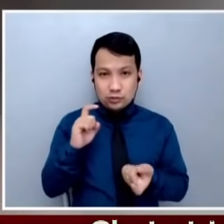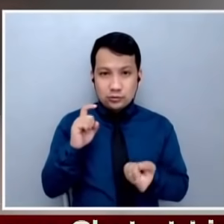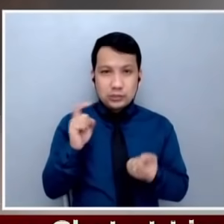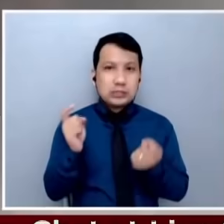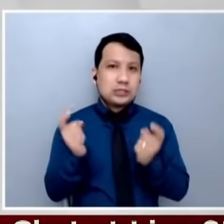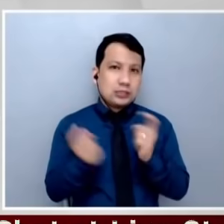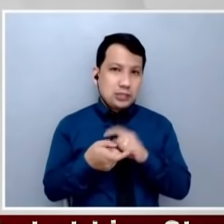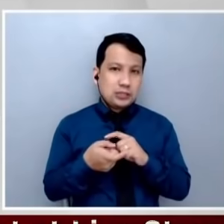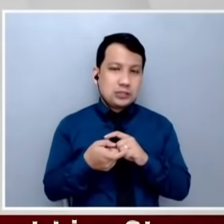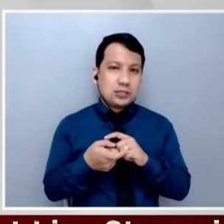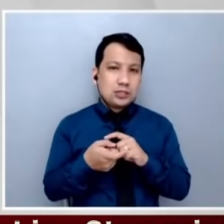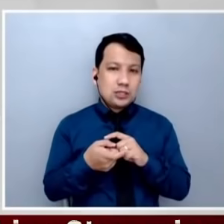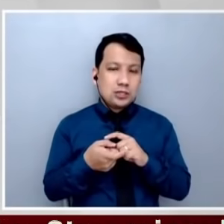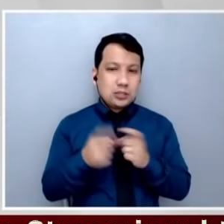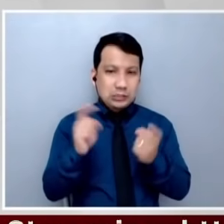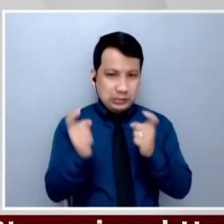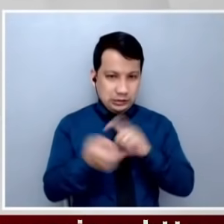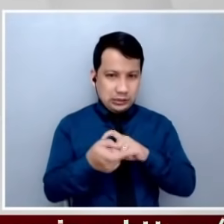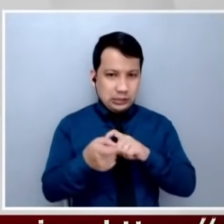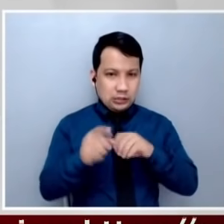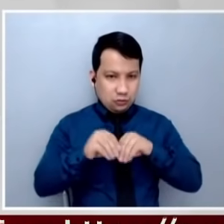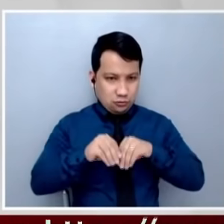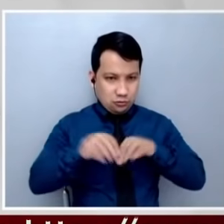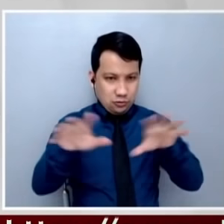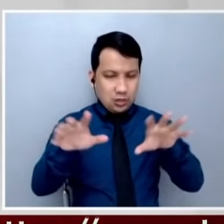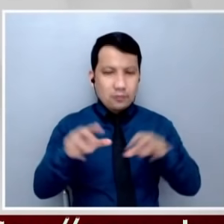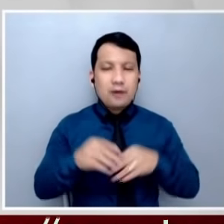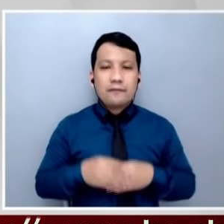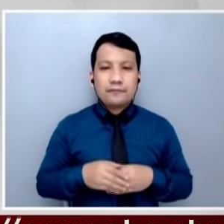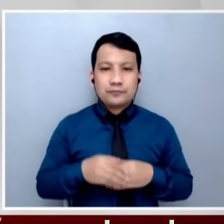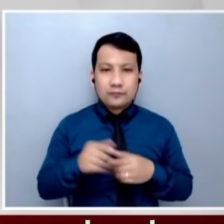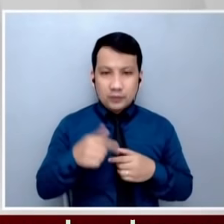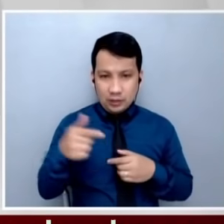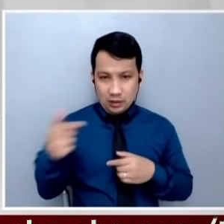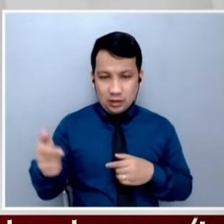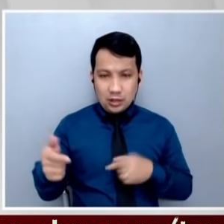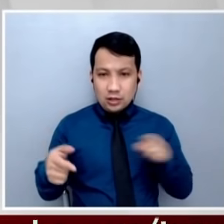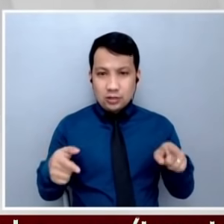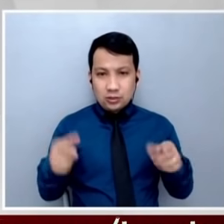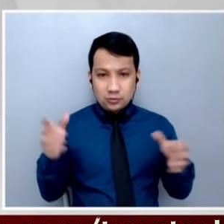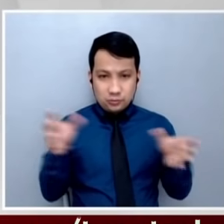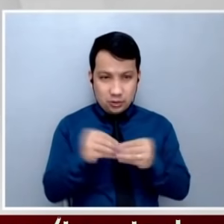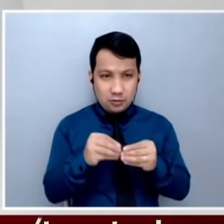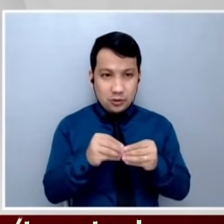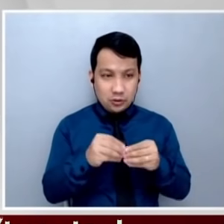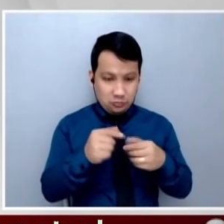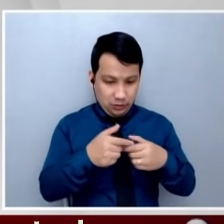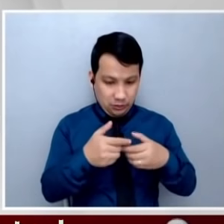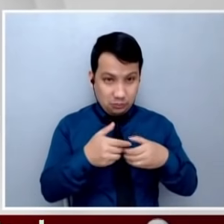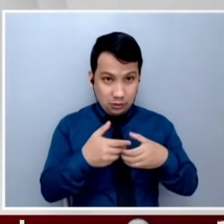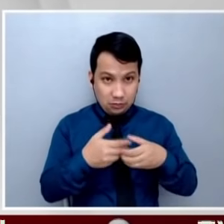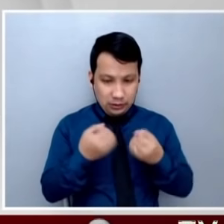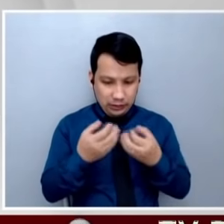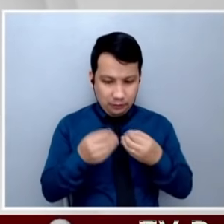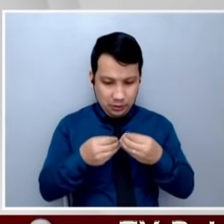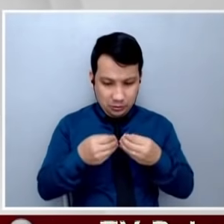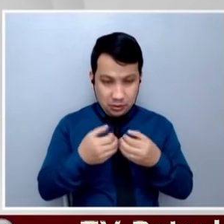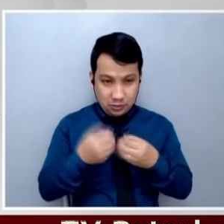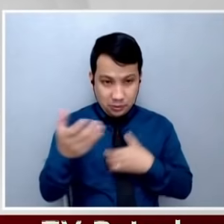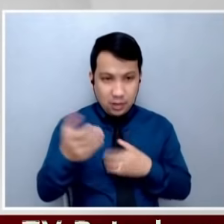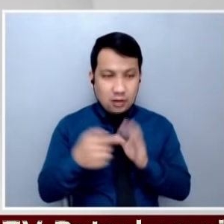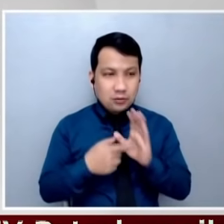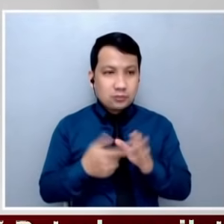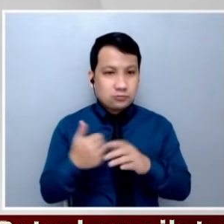process. It actually introduces errors in the replication process. So once it tries to